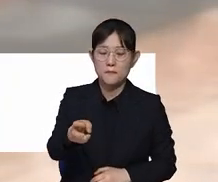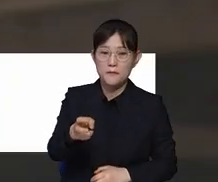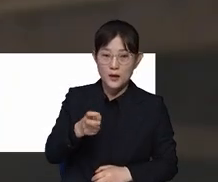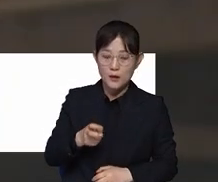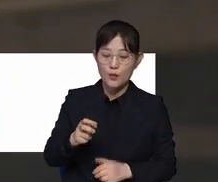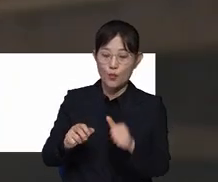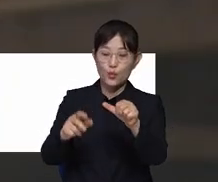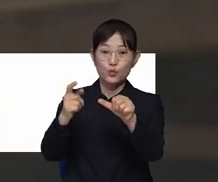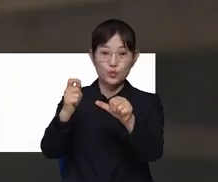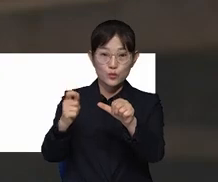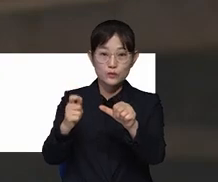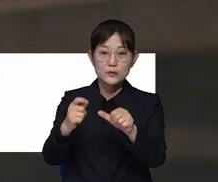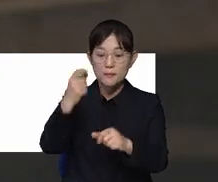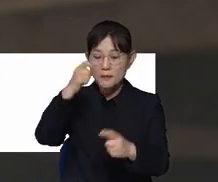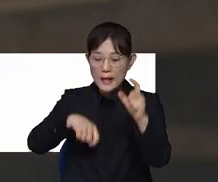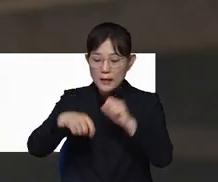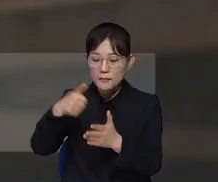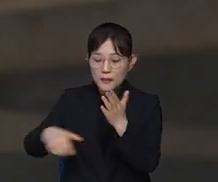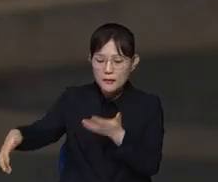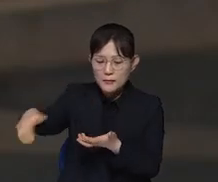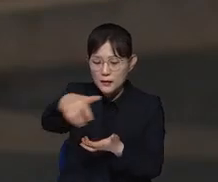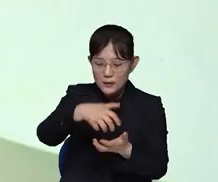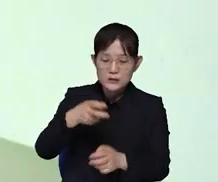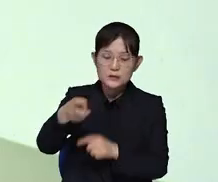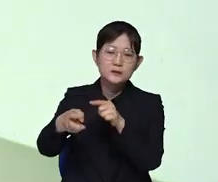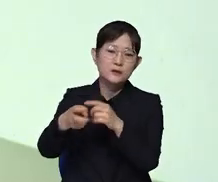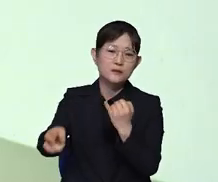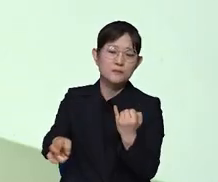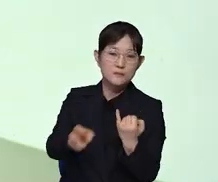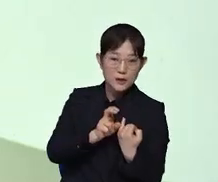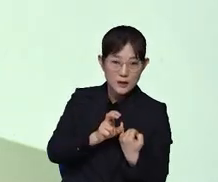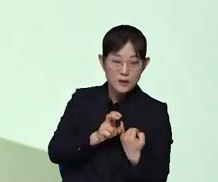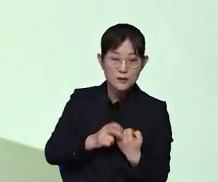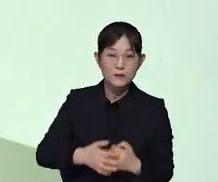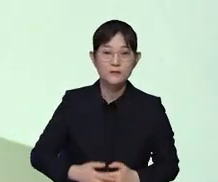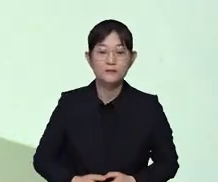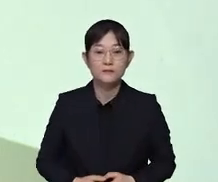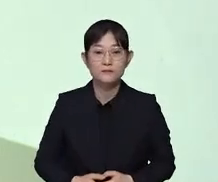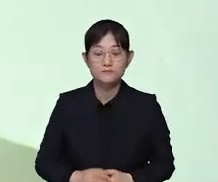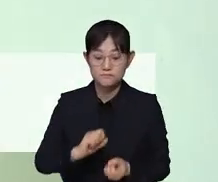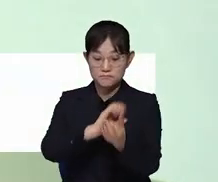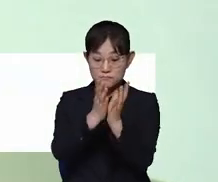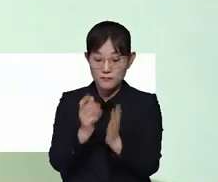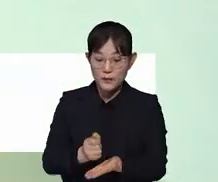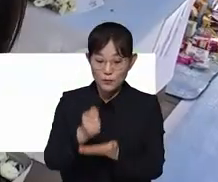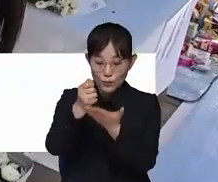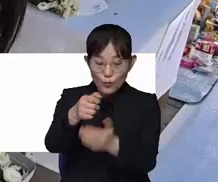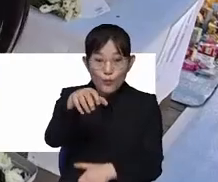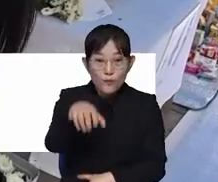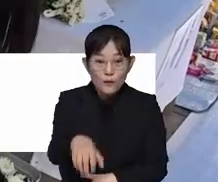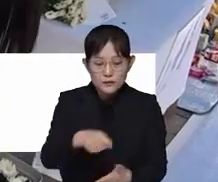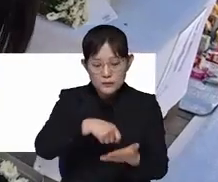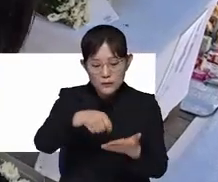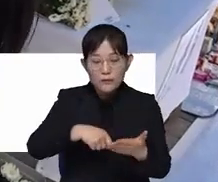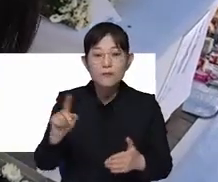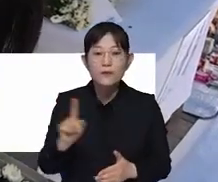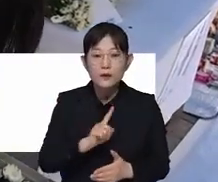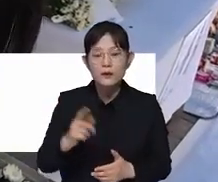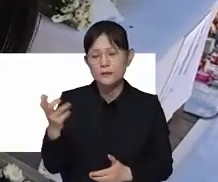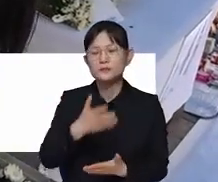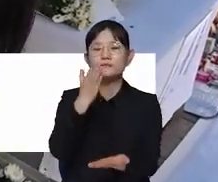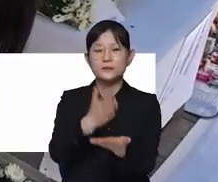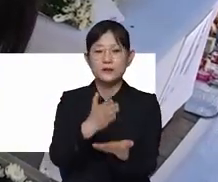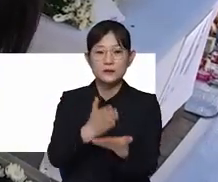5톤 재활용품 수거 차량에 치여 숨졌습니다. 사고 현장 추모 공간은 아프지 말길,